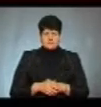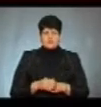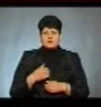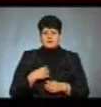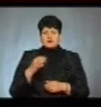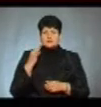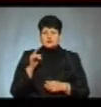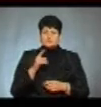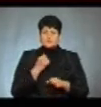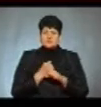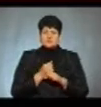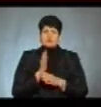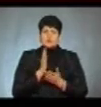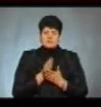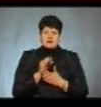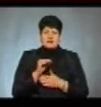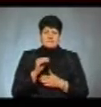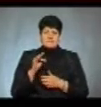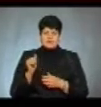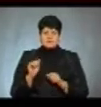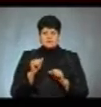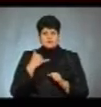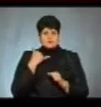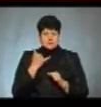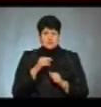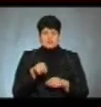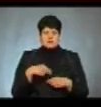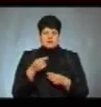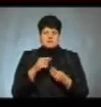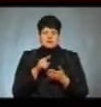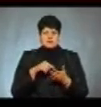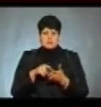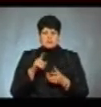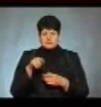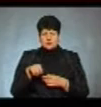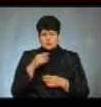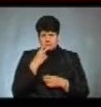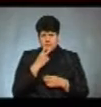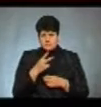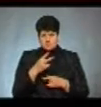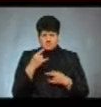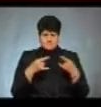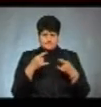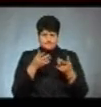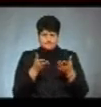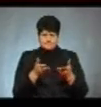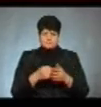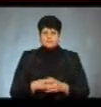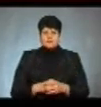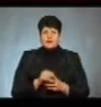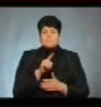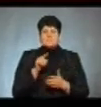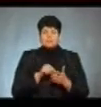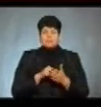нагадаю ще раз, що ми працюємо у прямому ефірі. Ви можете телефонувати і ставити запитання. Номер нашої студії ви бачите на своїх екранах. І питання,